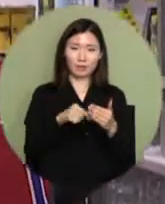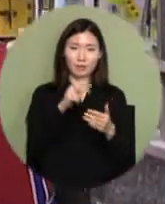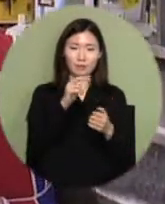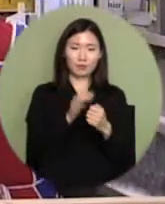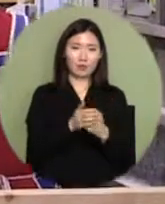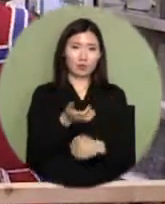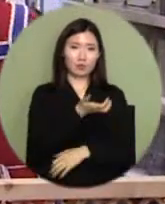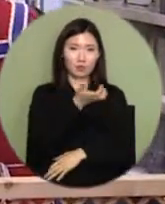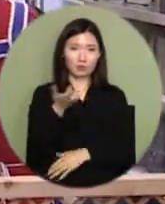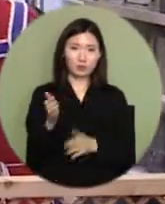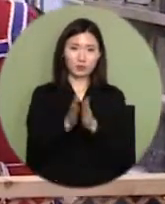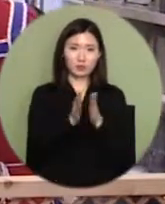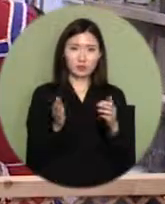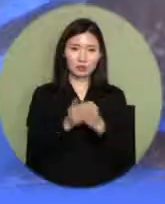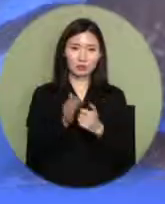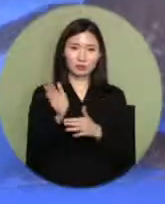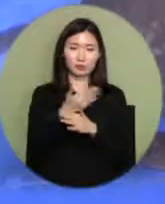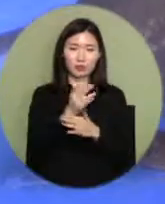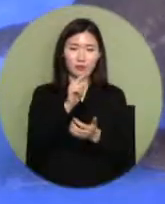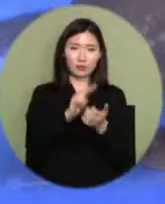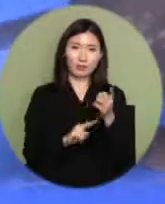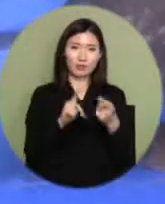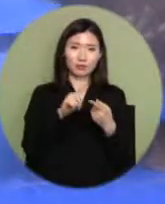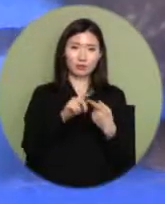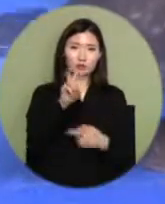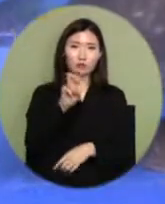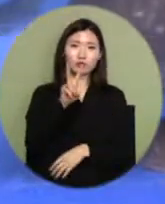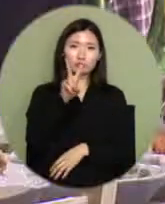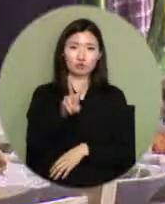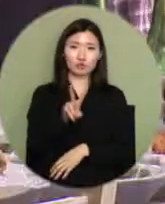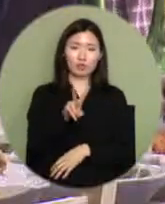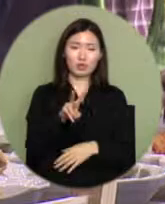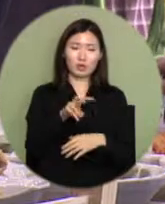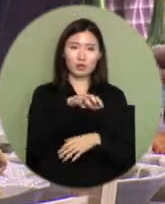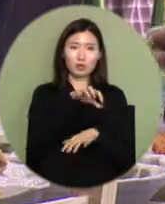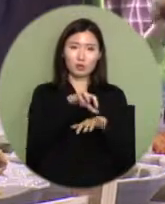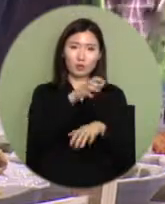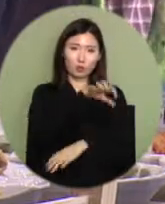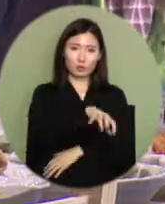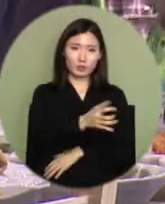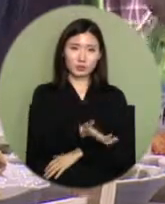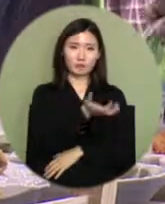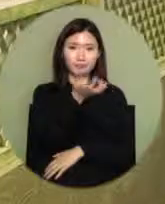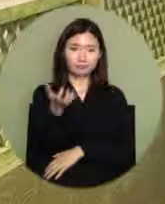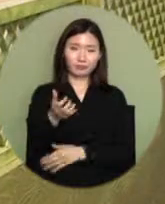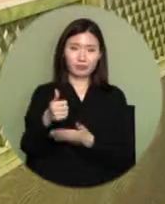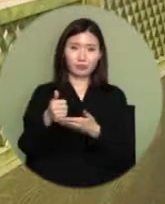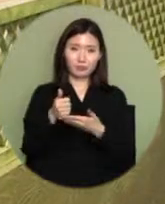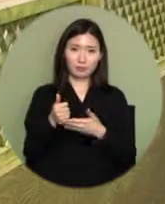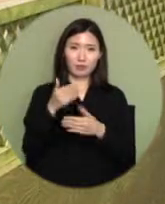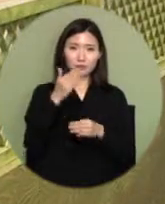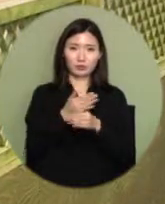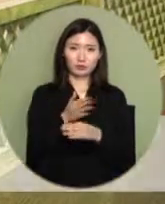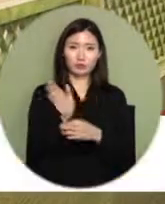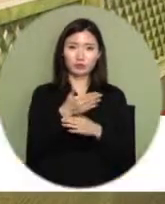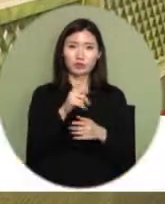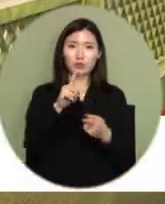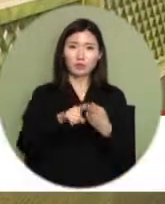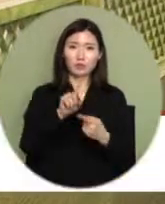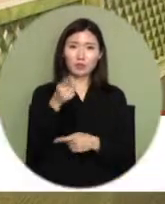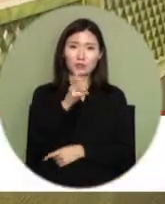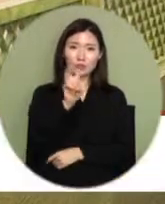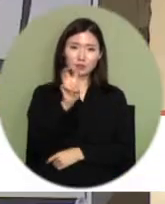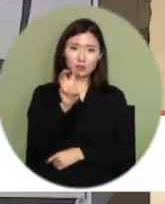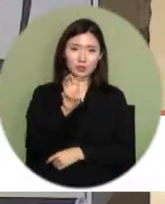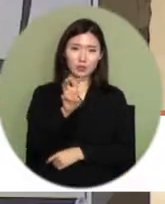본격적으로 시작됐습니다. 수산 직판의 경우 현재 22개 점포가 이전을 완료해 손님을 받고 있는 상황. 수산의 경우